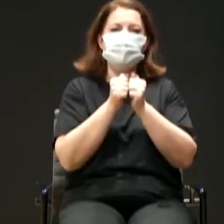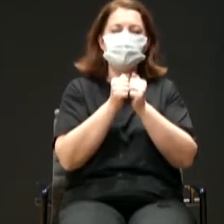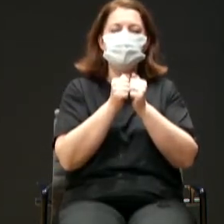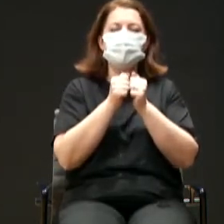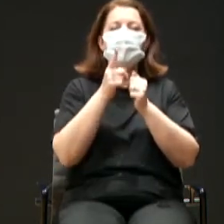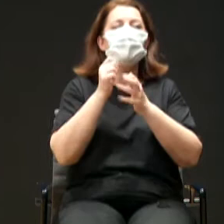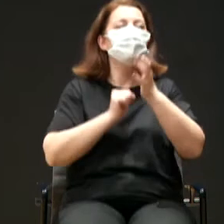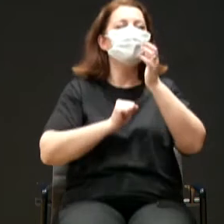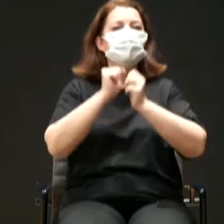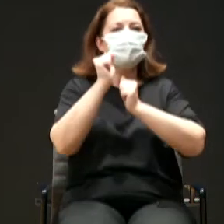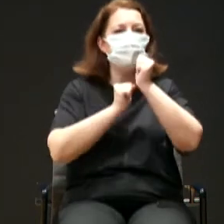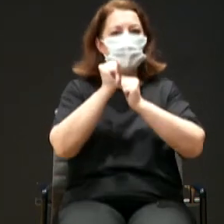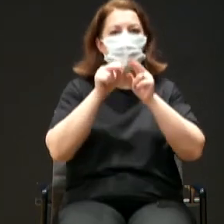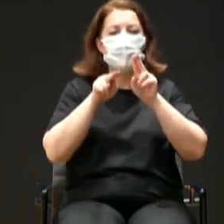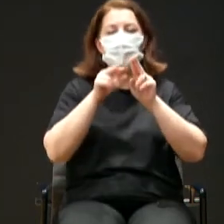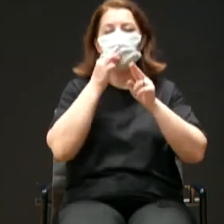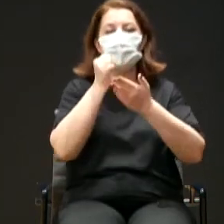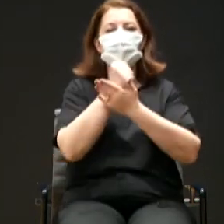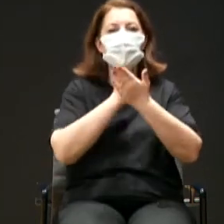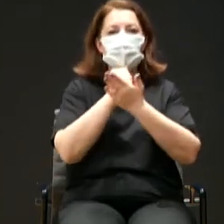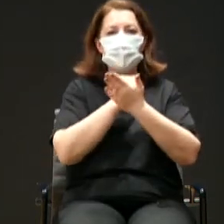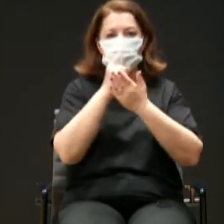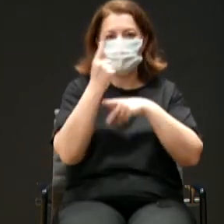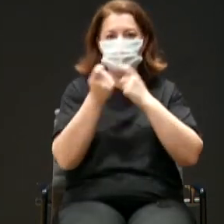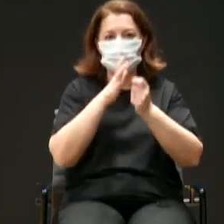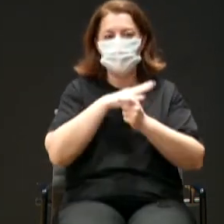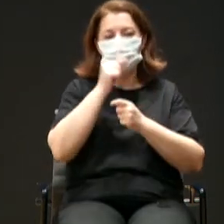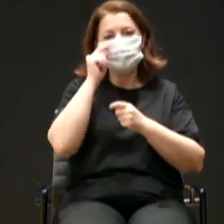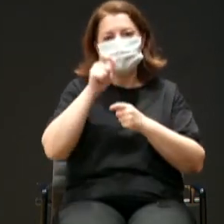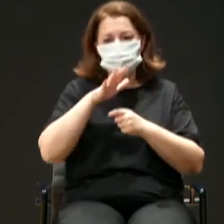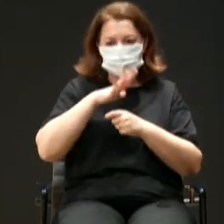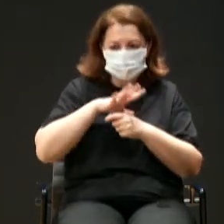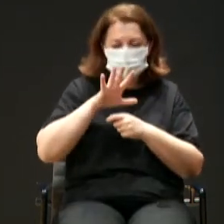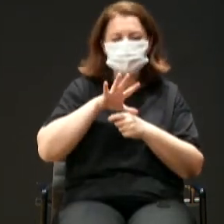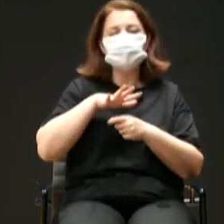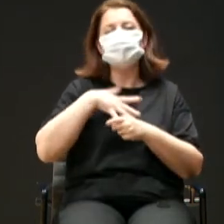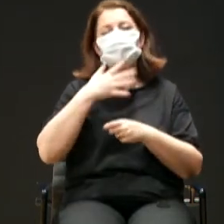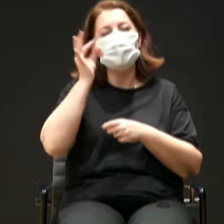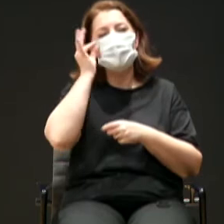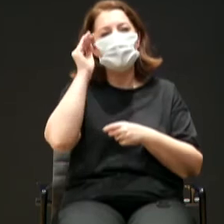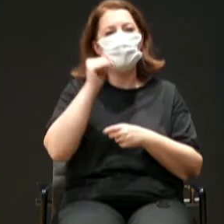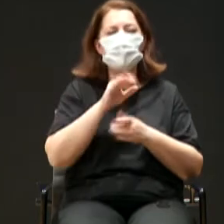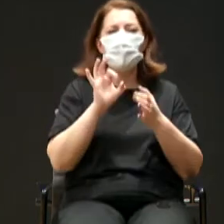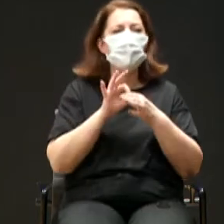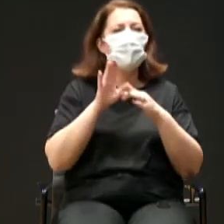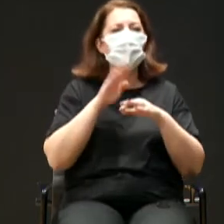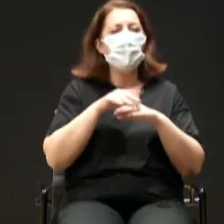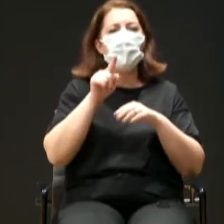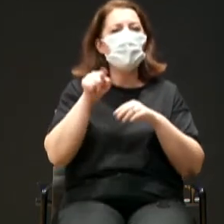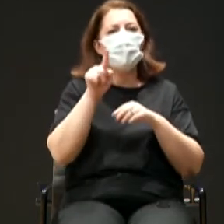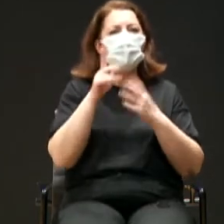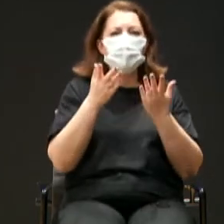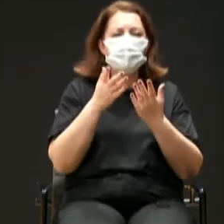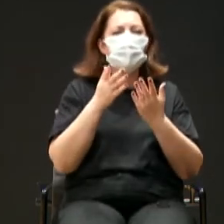Makine kimya ile ilgili de bir çalışma var. İnsan ister istemez aklına şu geliyor. Ne yapıyor bunlar artık?